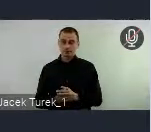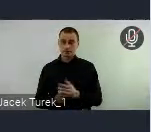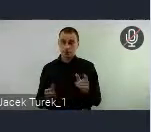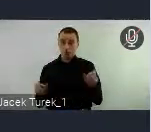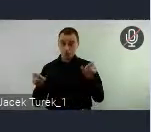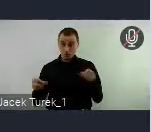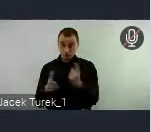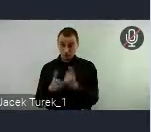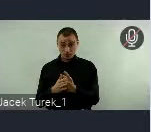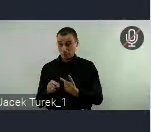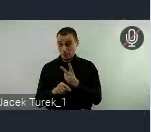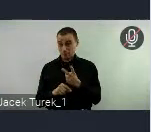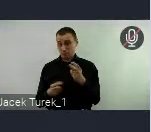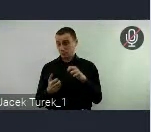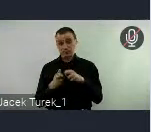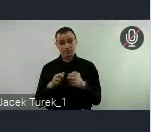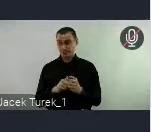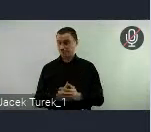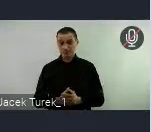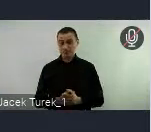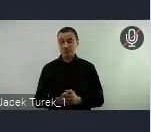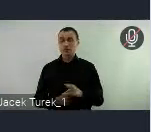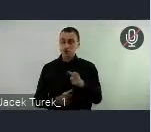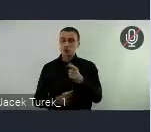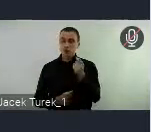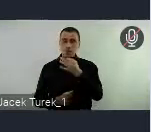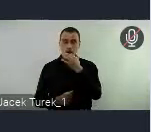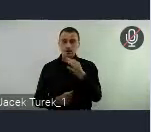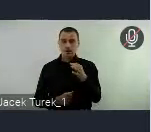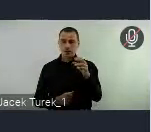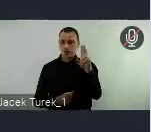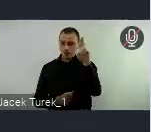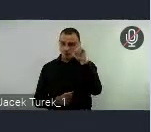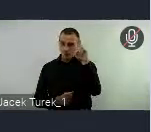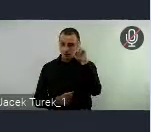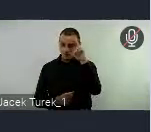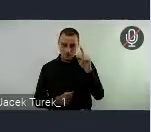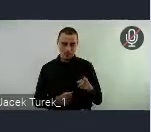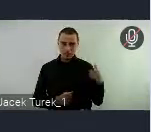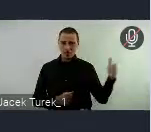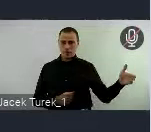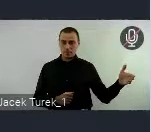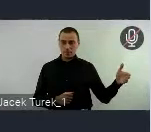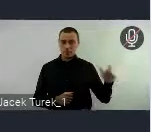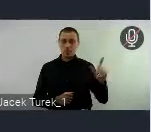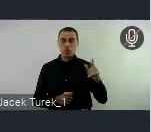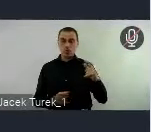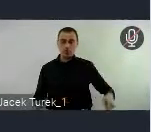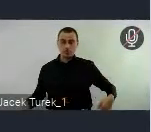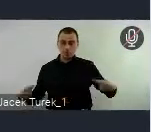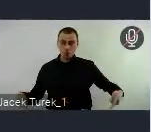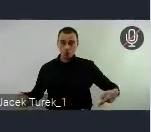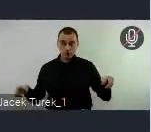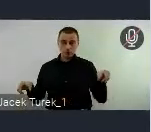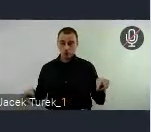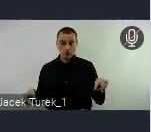to już trochę lepiej ale papier toaletowy bardzo daleko osoby poruszające się na wózkach mają słabą stabilizację najczęściej słabą